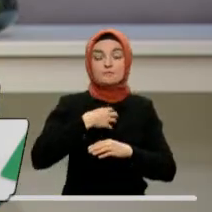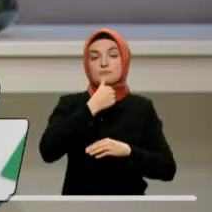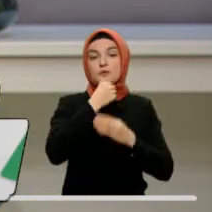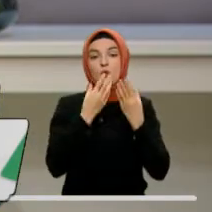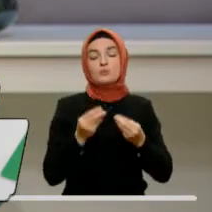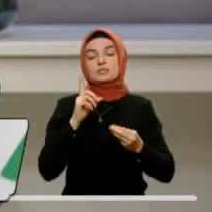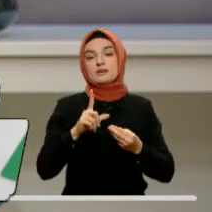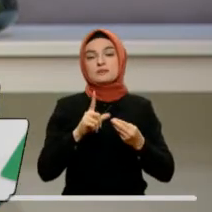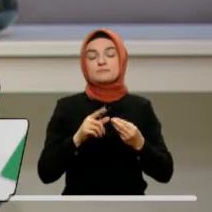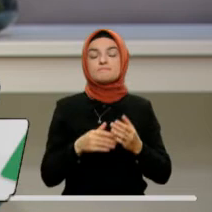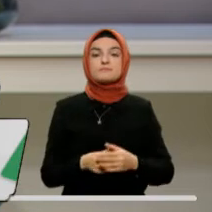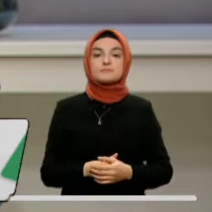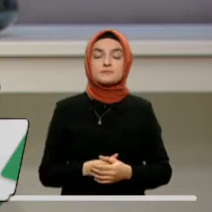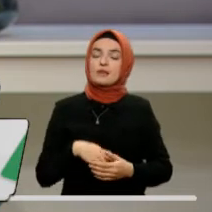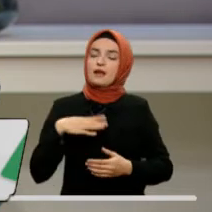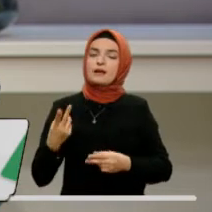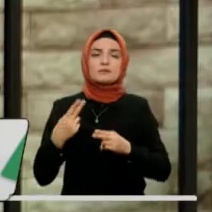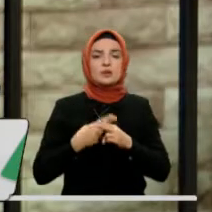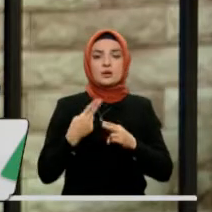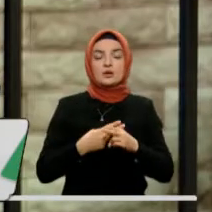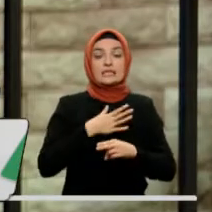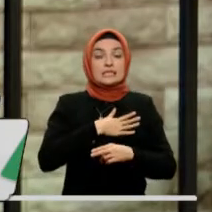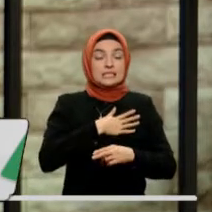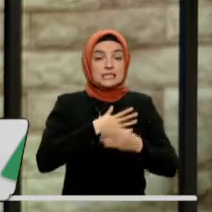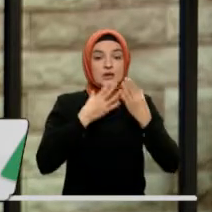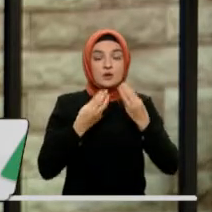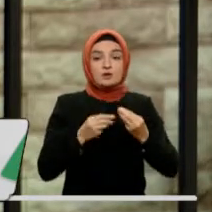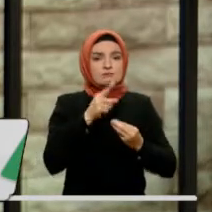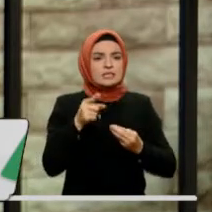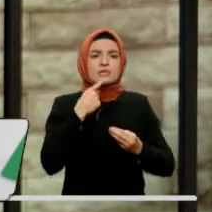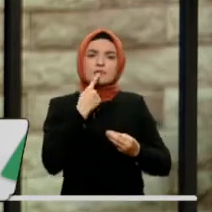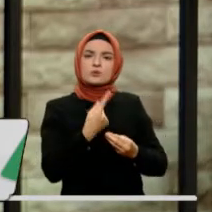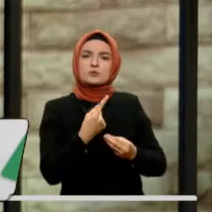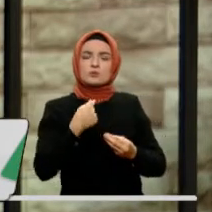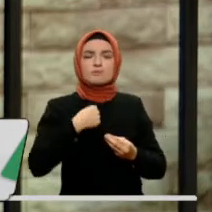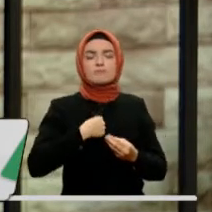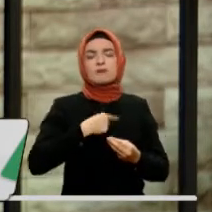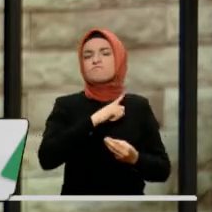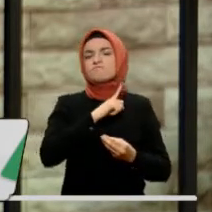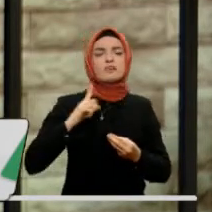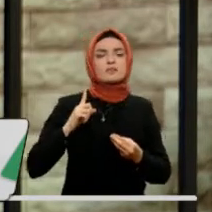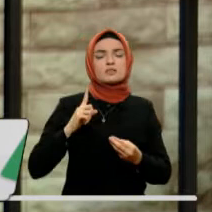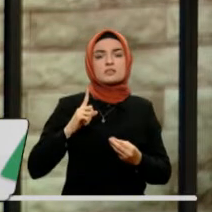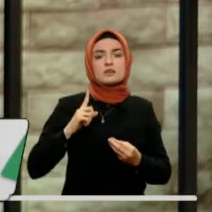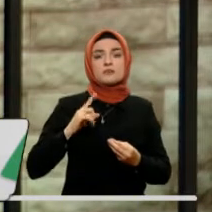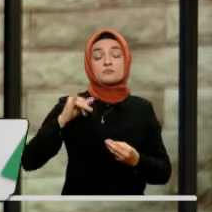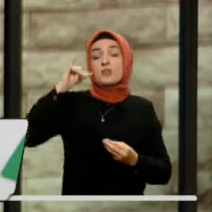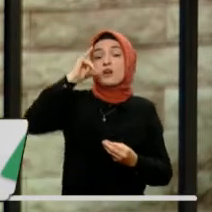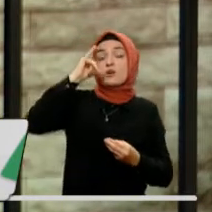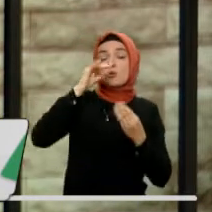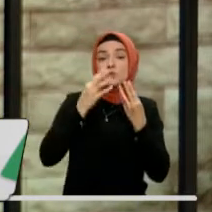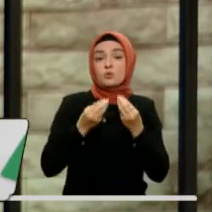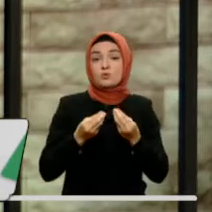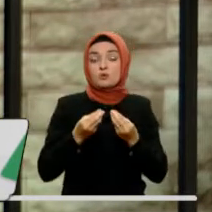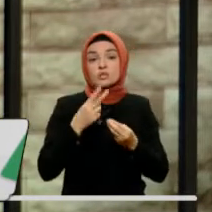ilk önce. Ya da farz edelim ki dini noktada siz diyorsunuz ki ben asla alkol kullanan ya da